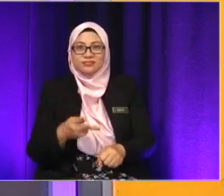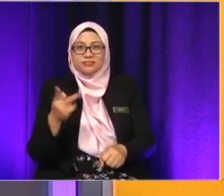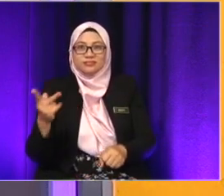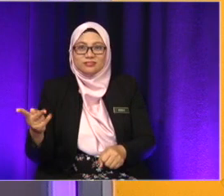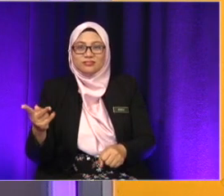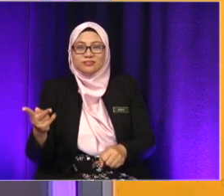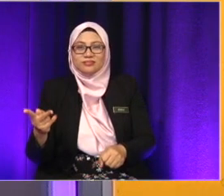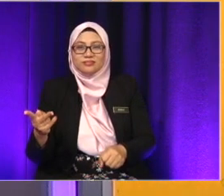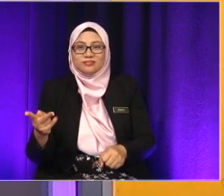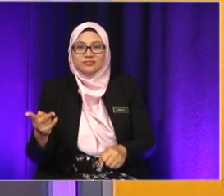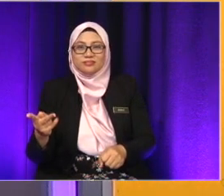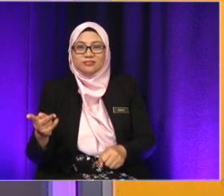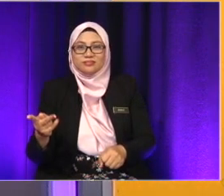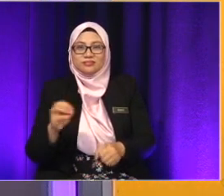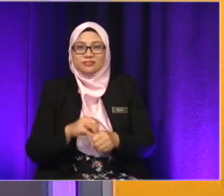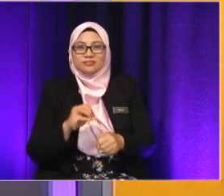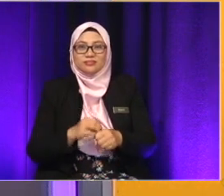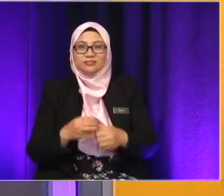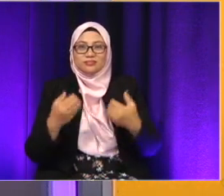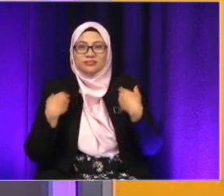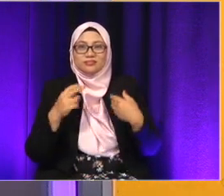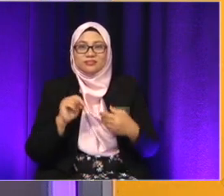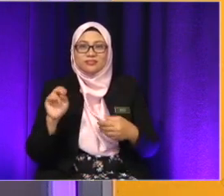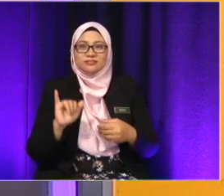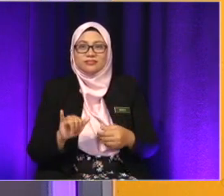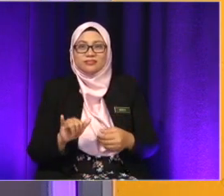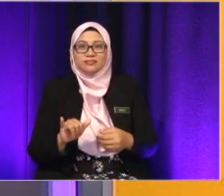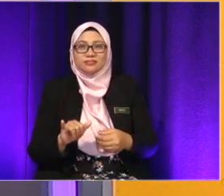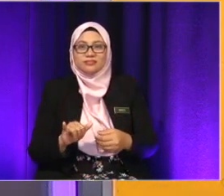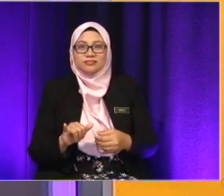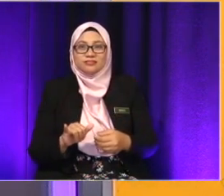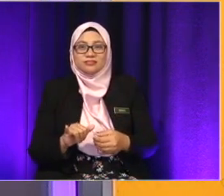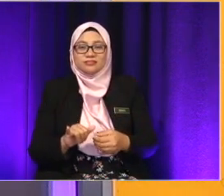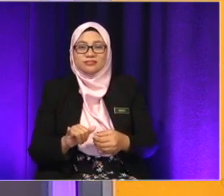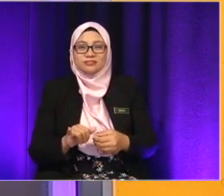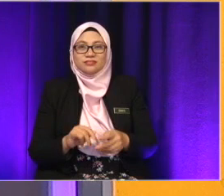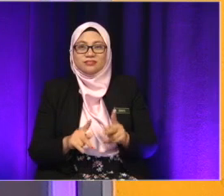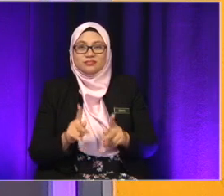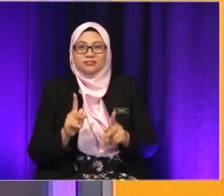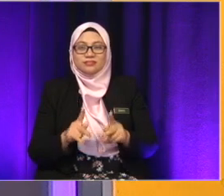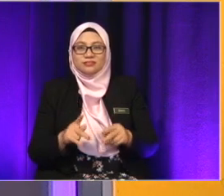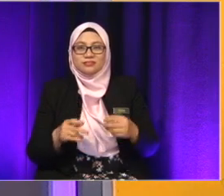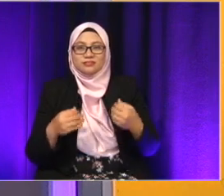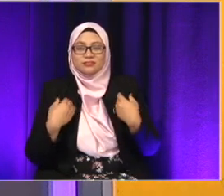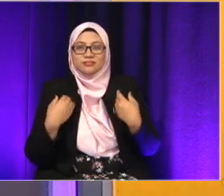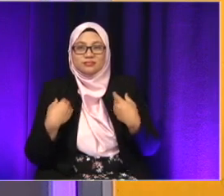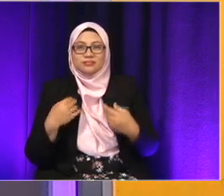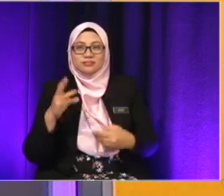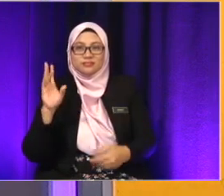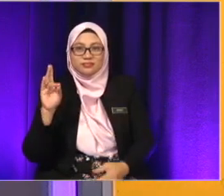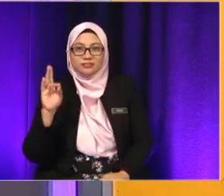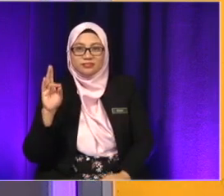sistem fungsi juga, tapi dalam keadaan yang cela lah. Sebab tu kalau sistem, kalau orang tanya, sistem apa? Sistem